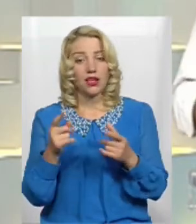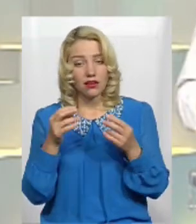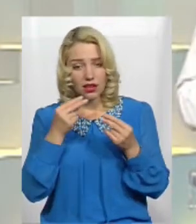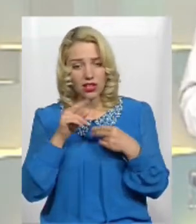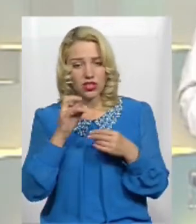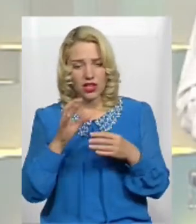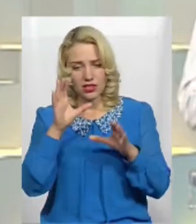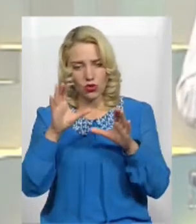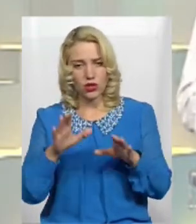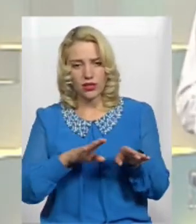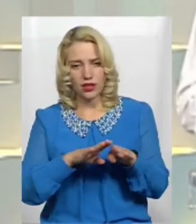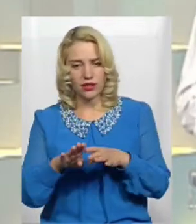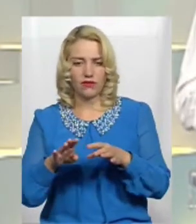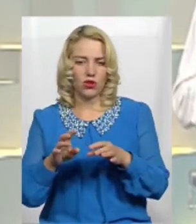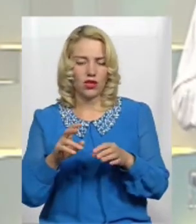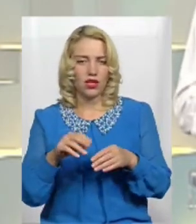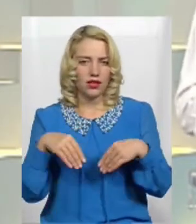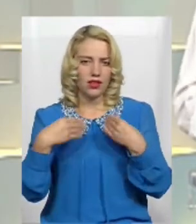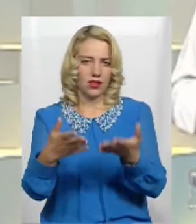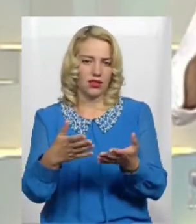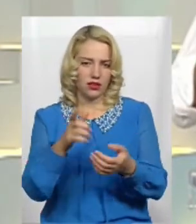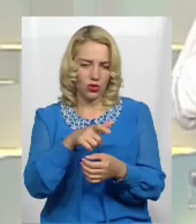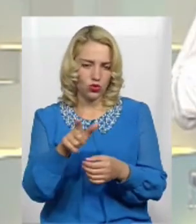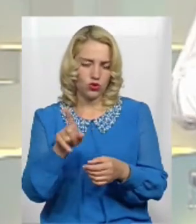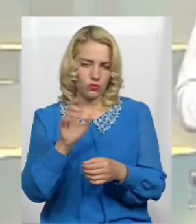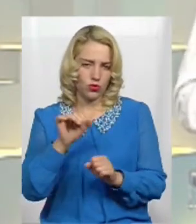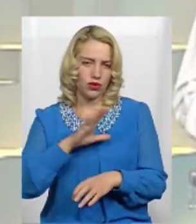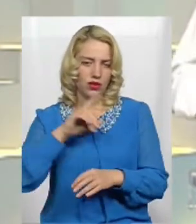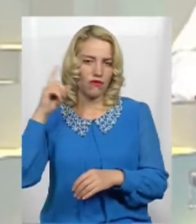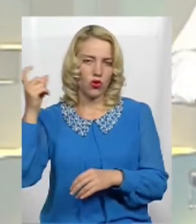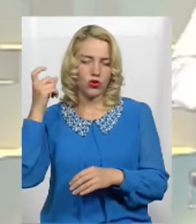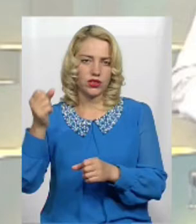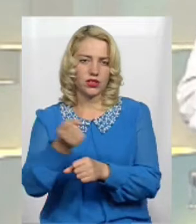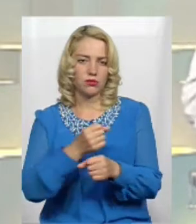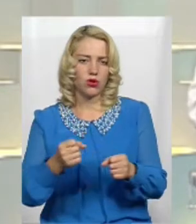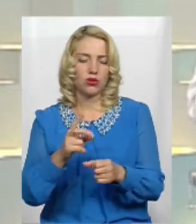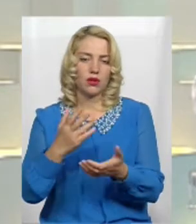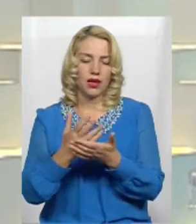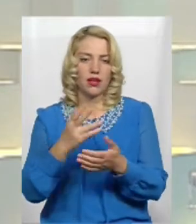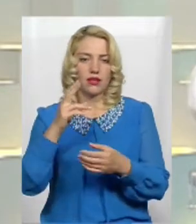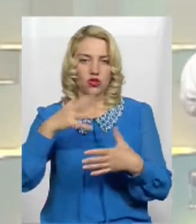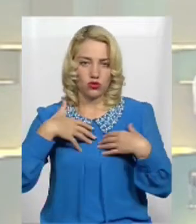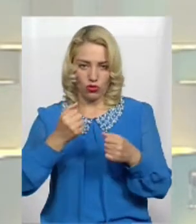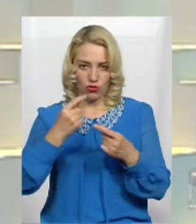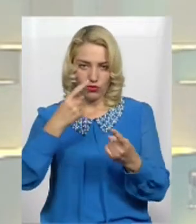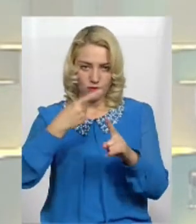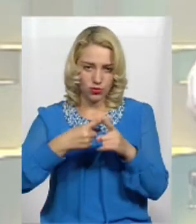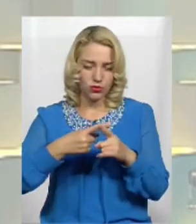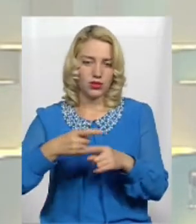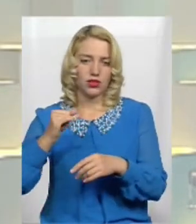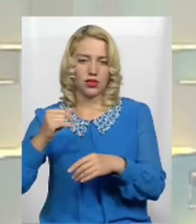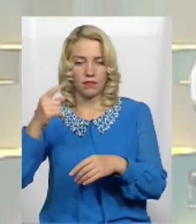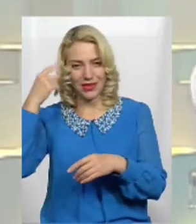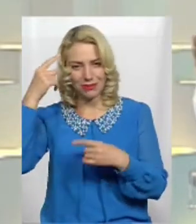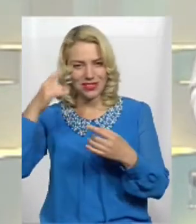на законодавчому рівні, щоб люди вільно могли нею володіти, ті люди, які мають на те право за показниками здоров'я, за